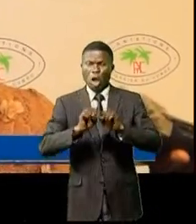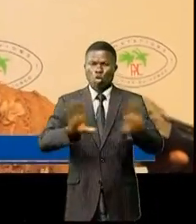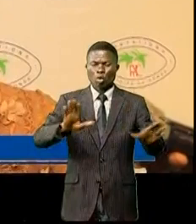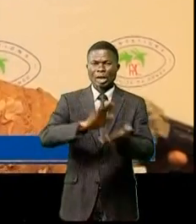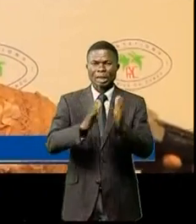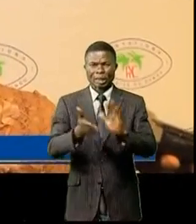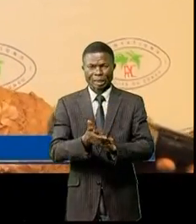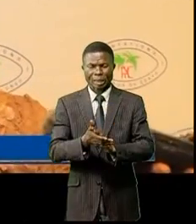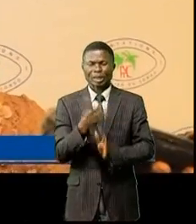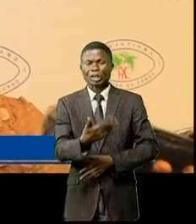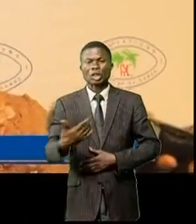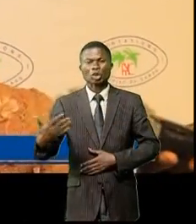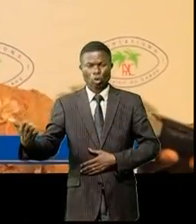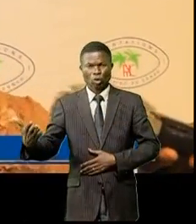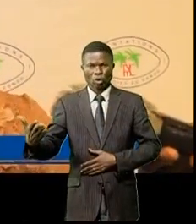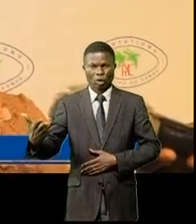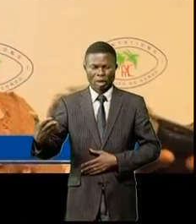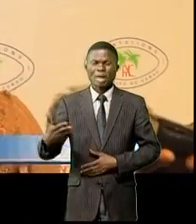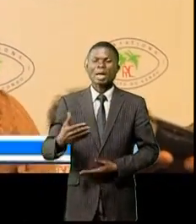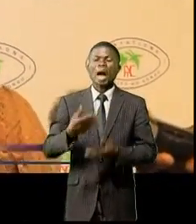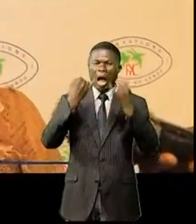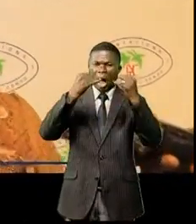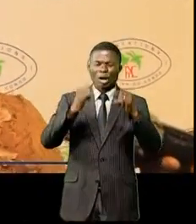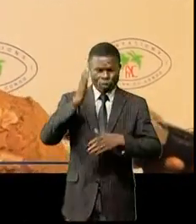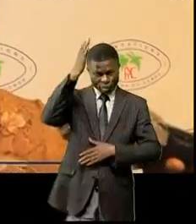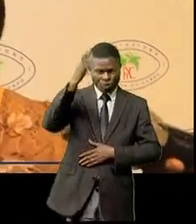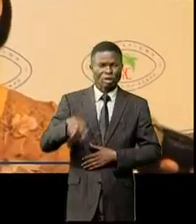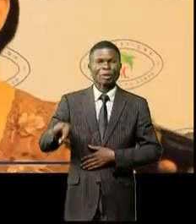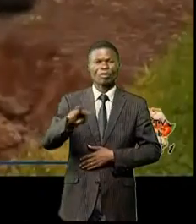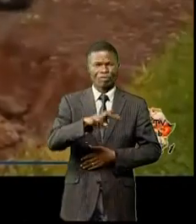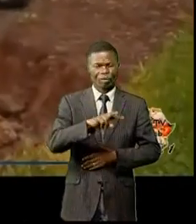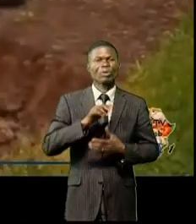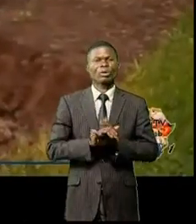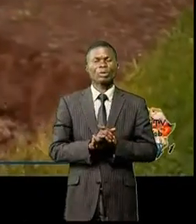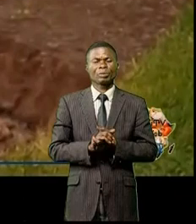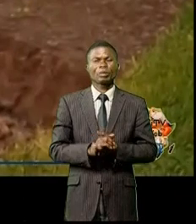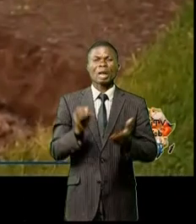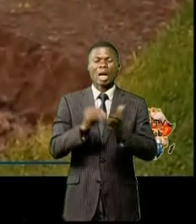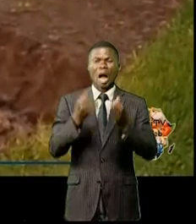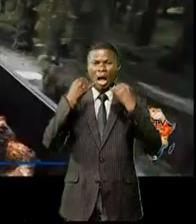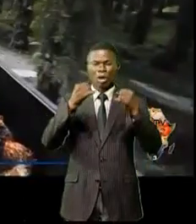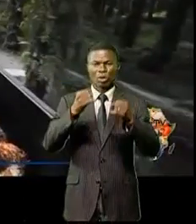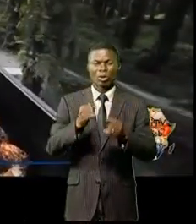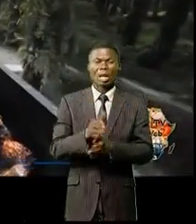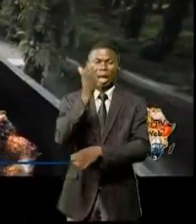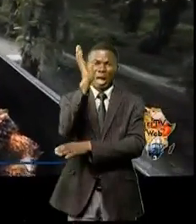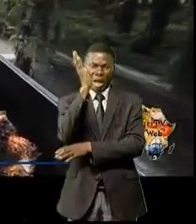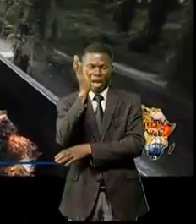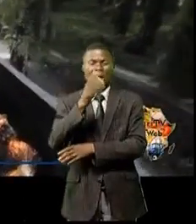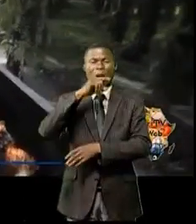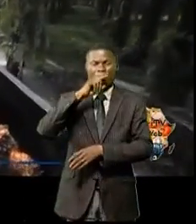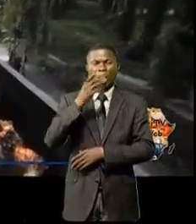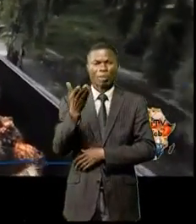en des produits qui vous seront annoncés dès que nous serons prêts. Signalons tout de même que les plantations et huileries du